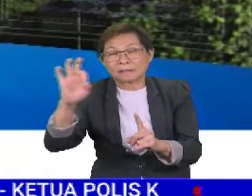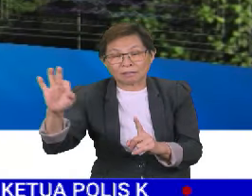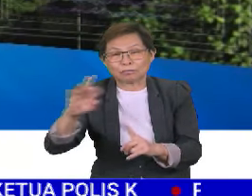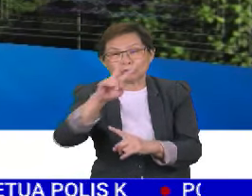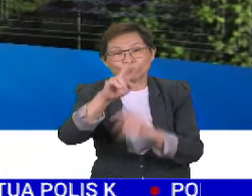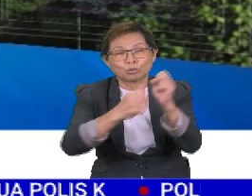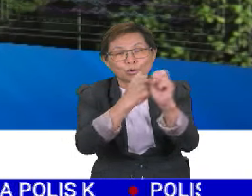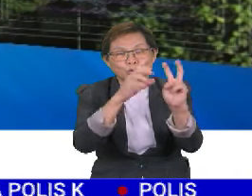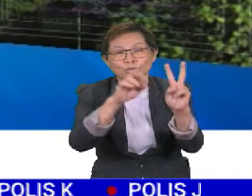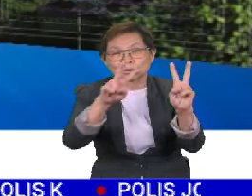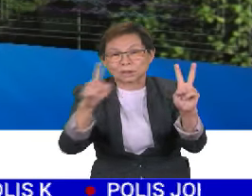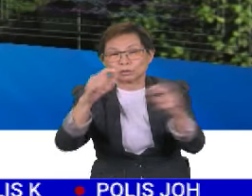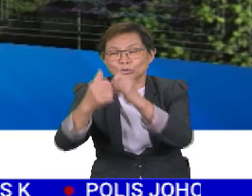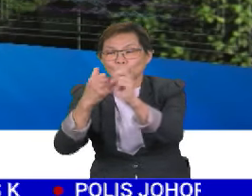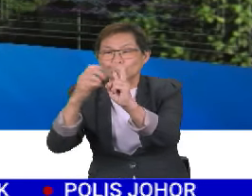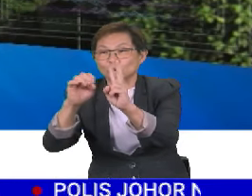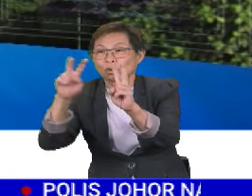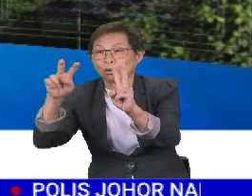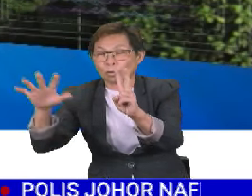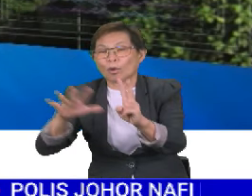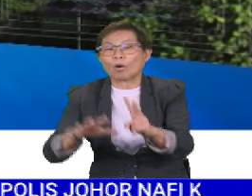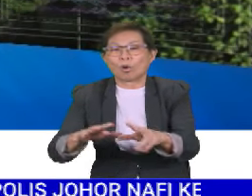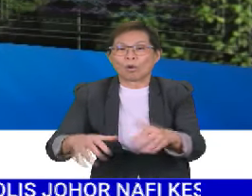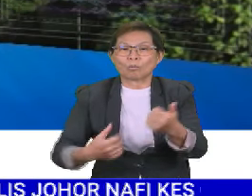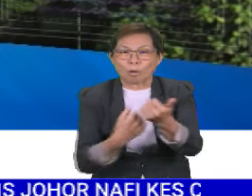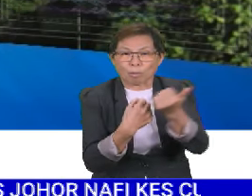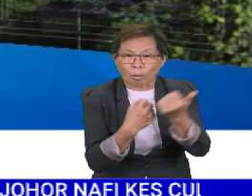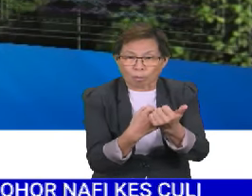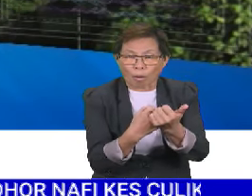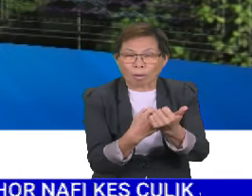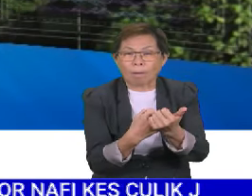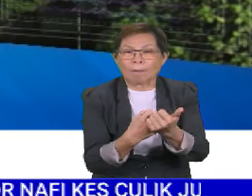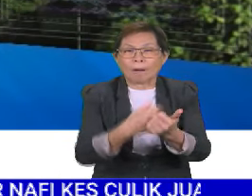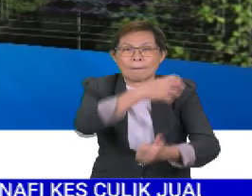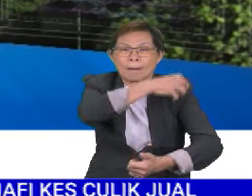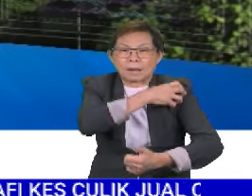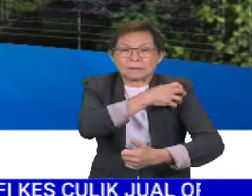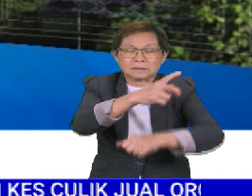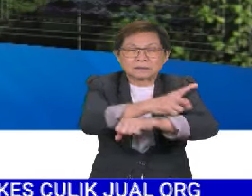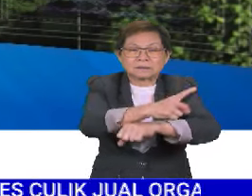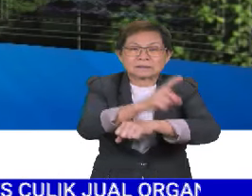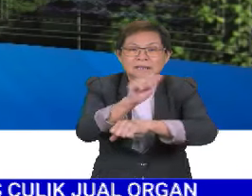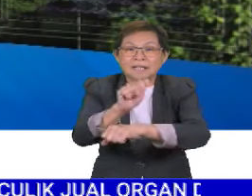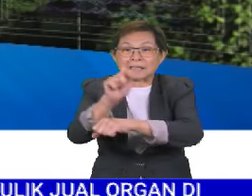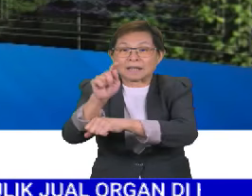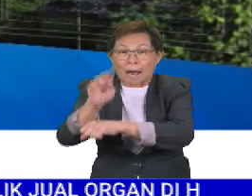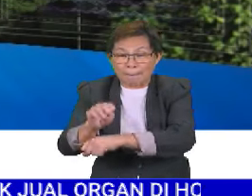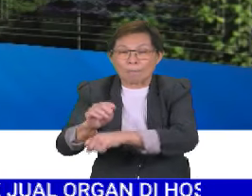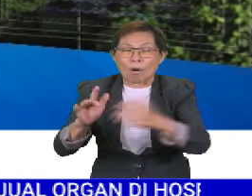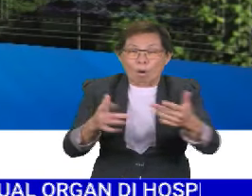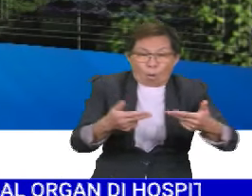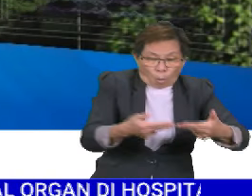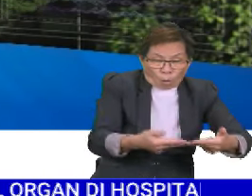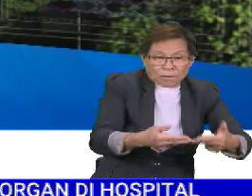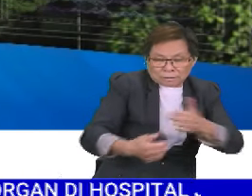2021-2025 peringkat 1 Brigade bagi mendukung tunggak kelima Panglima Tentera Darat iaitu peningkatan hubungan tentera darat dengan